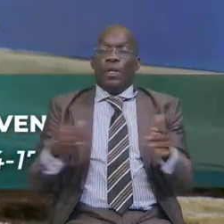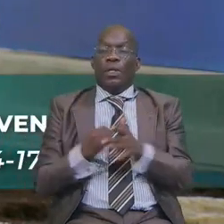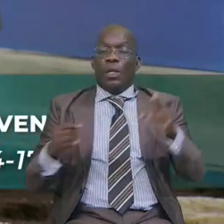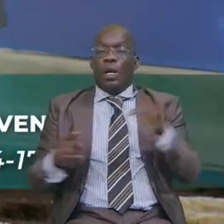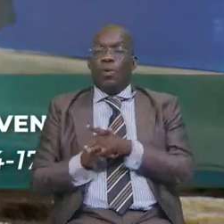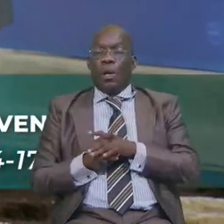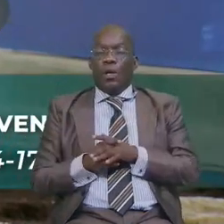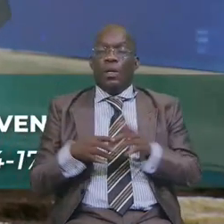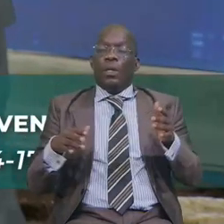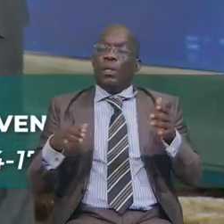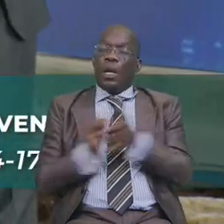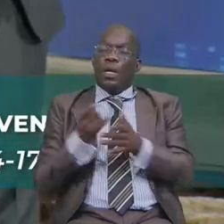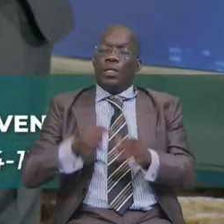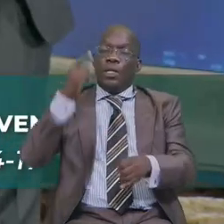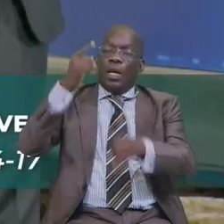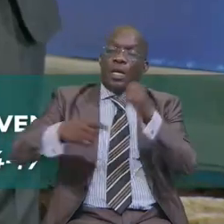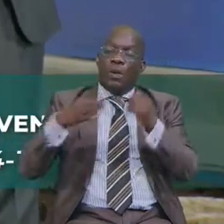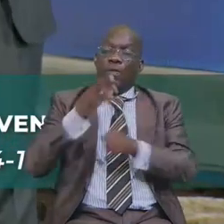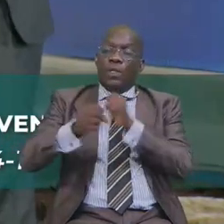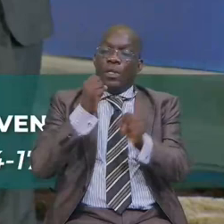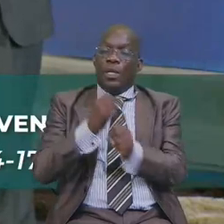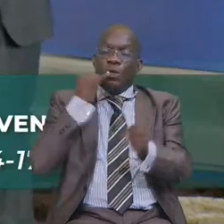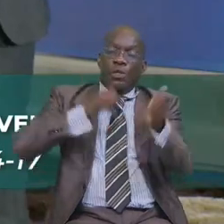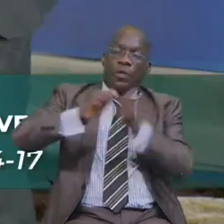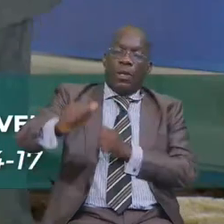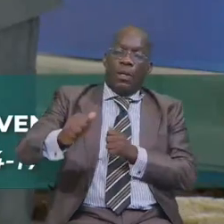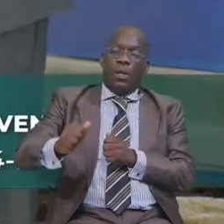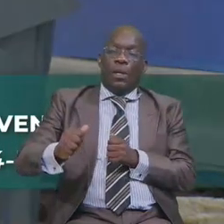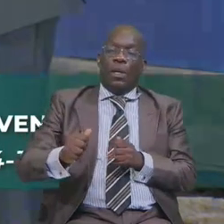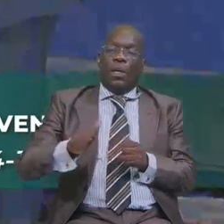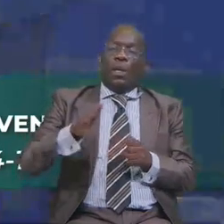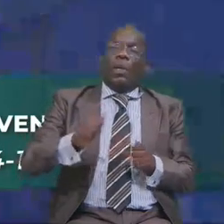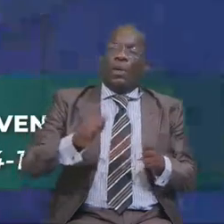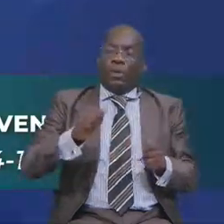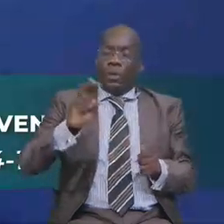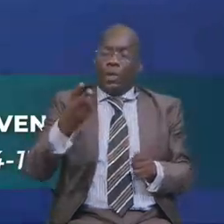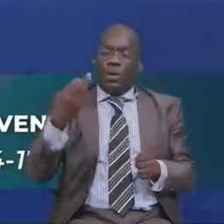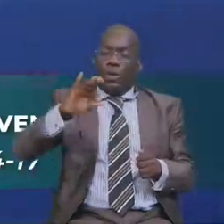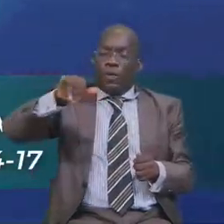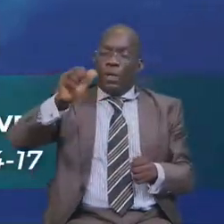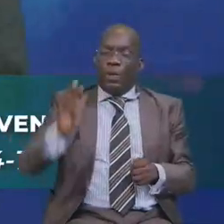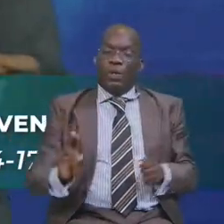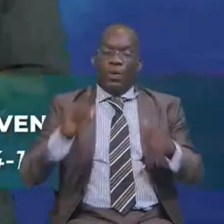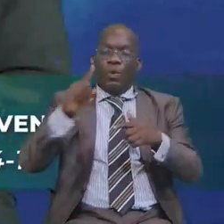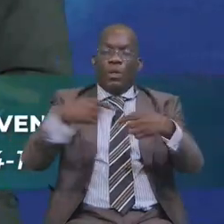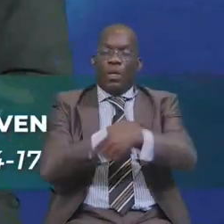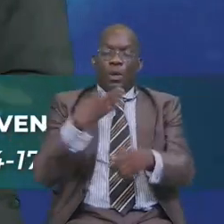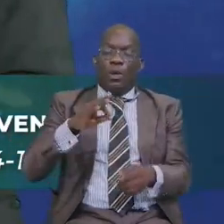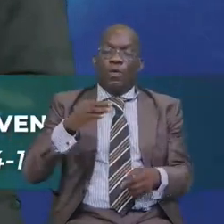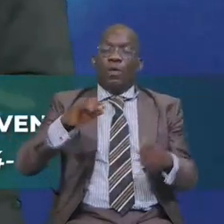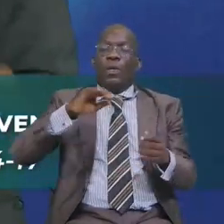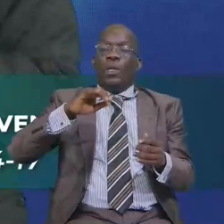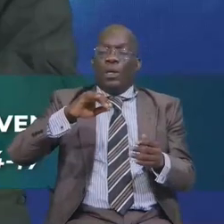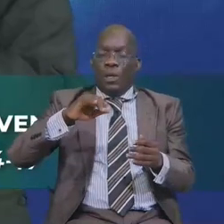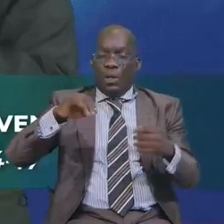était très éloignée. Un jour par moment, 2 janvier, un jour par moment, 3 janvier, nous voici